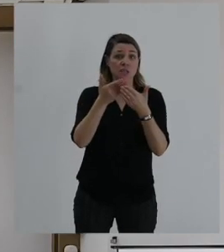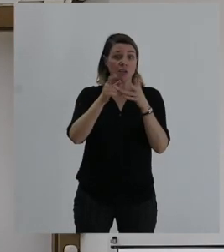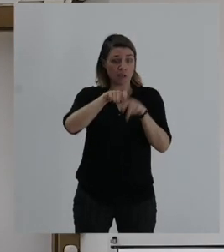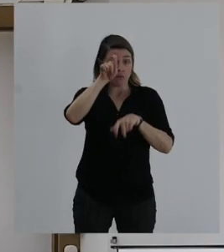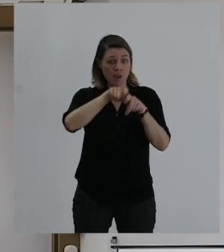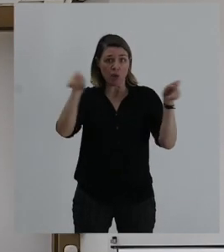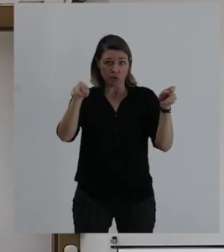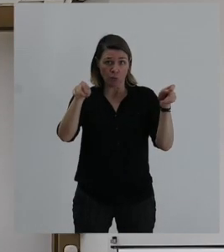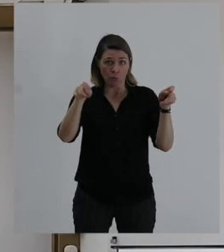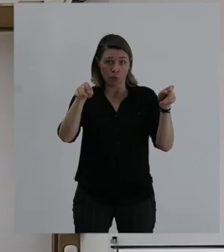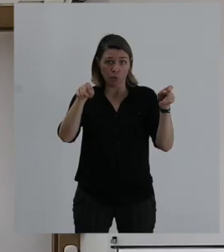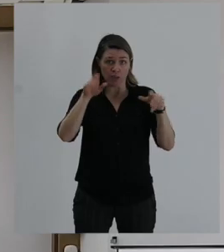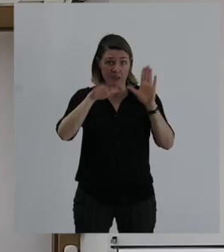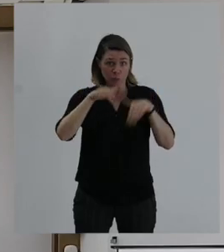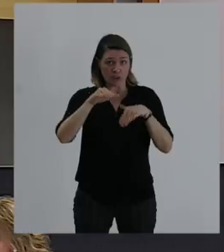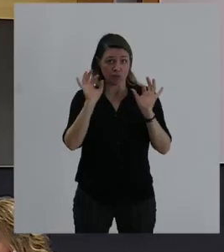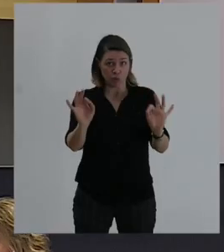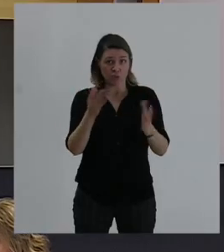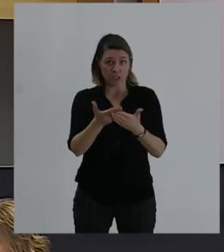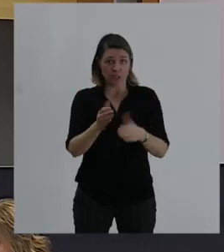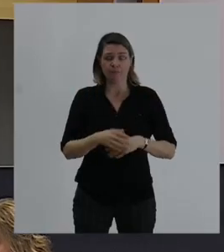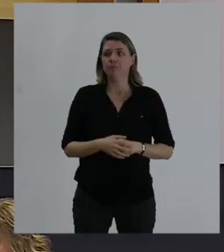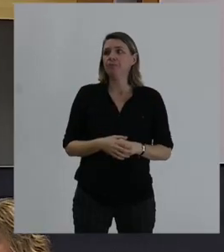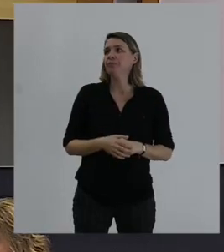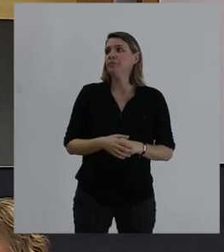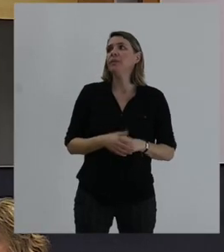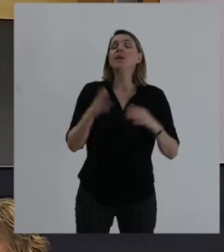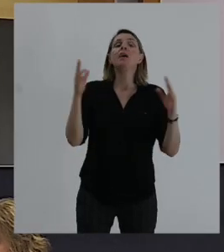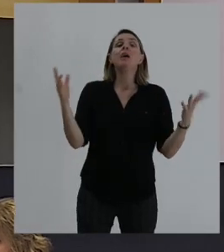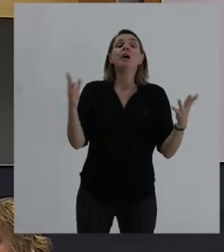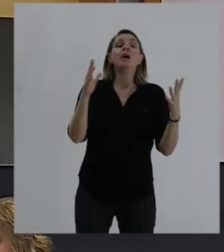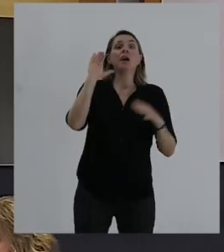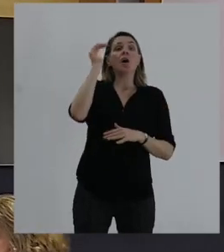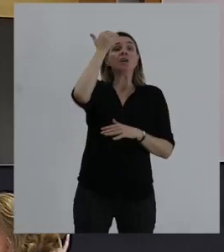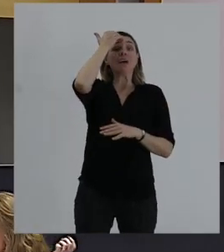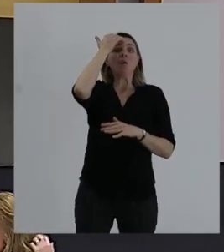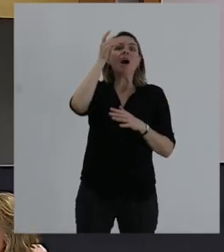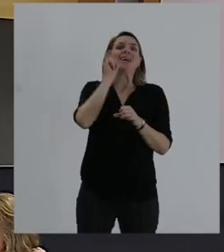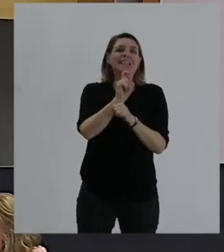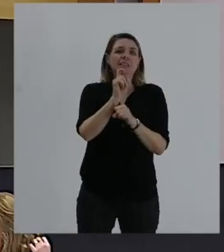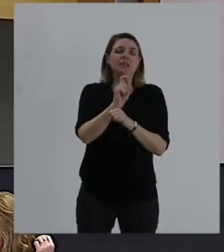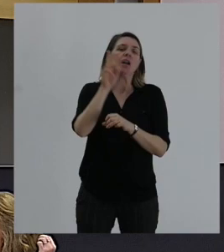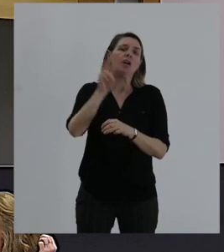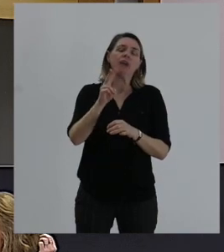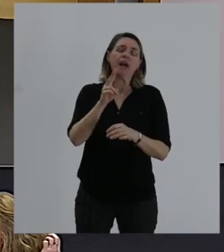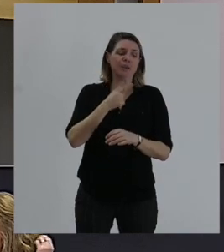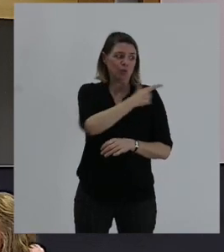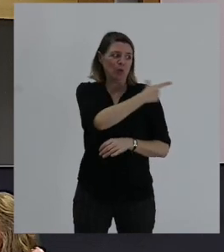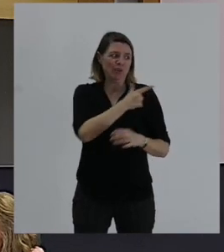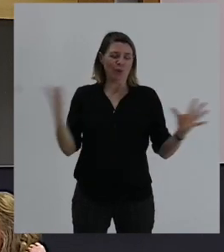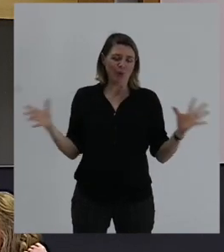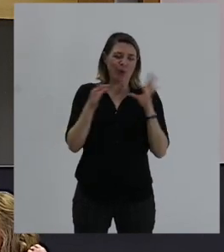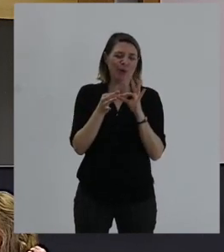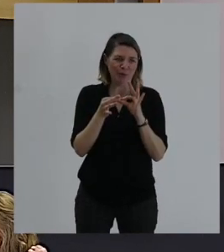dispositifs internes, en fait. Je reviens justement sur la question des savoirs critiques parce qu'on se rejoint sur beaucoup de points, sauf